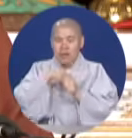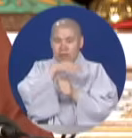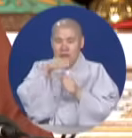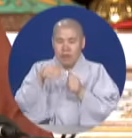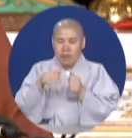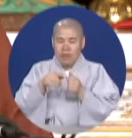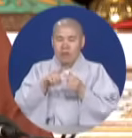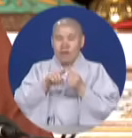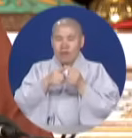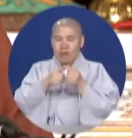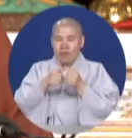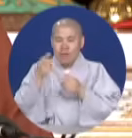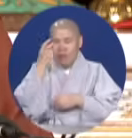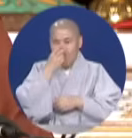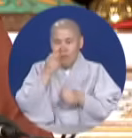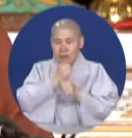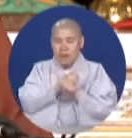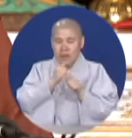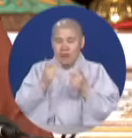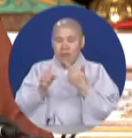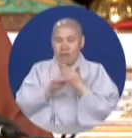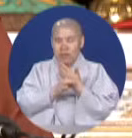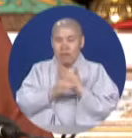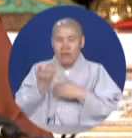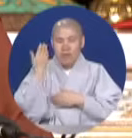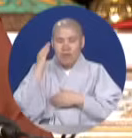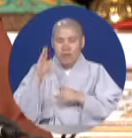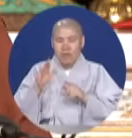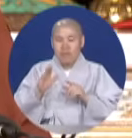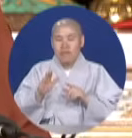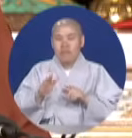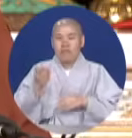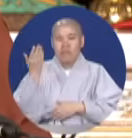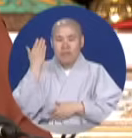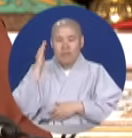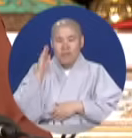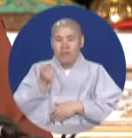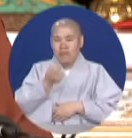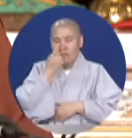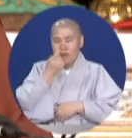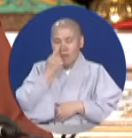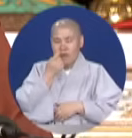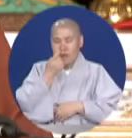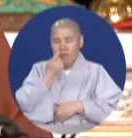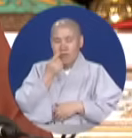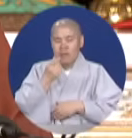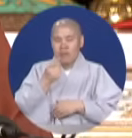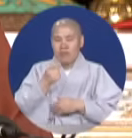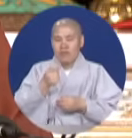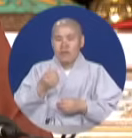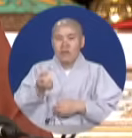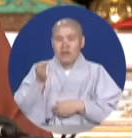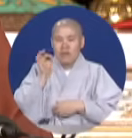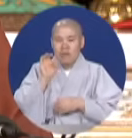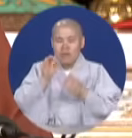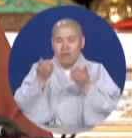하지 아니하면 요즘의 현대 학문으로서는 인정을 못 받거든요. 이 과학불교학이.